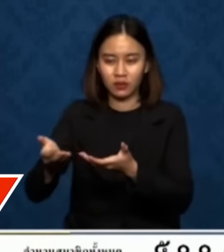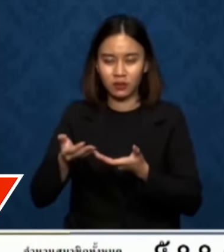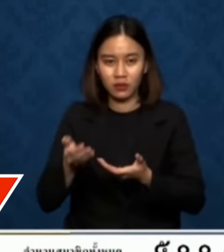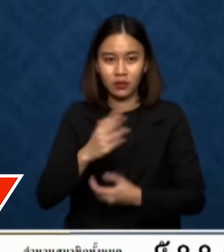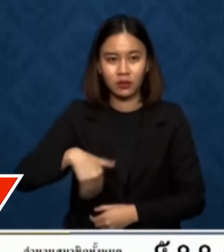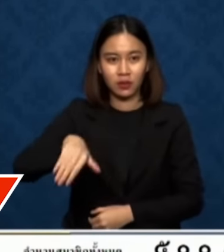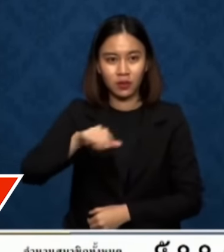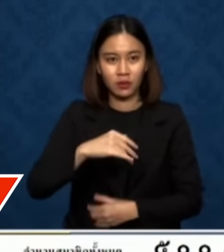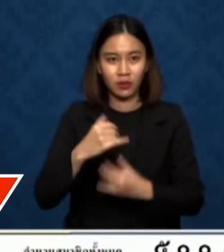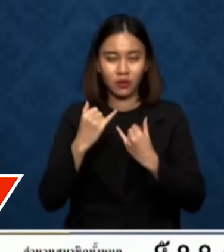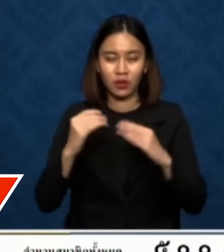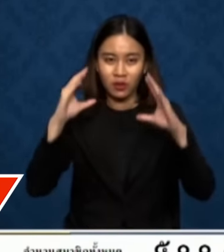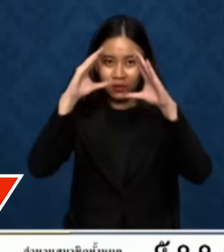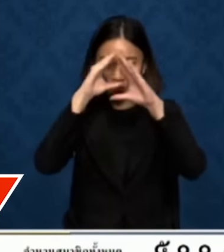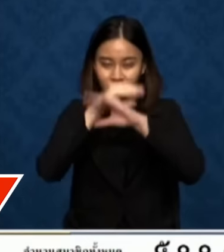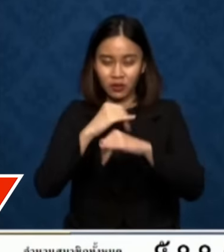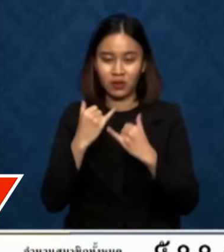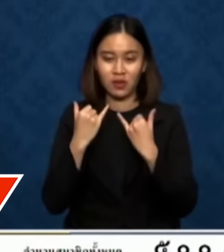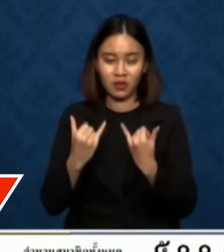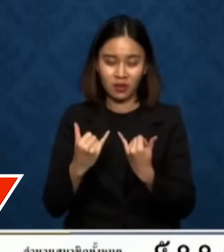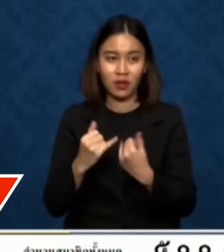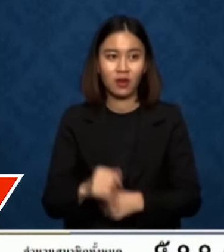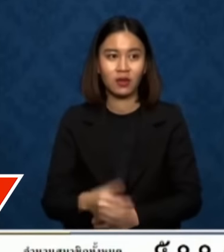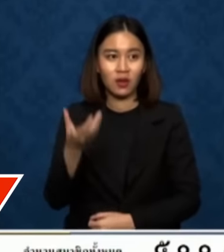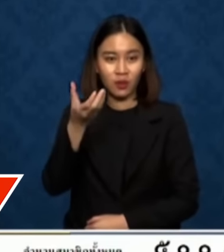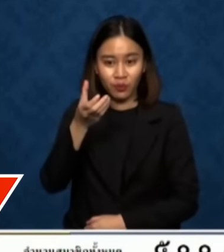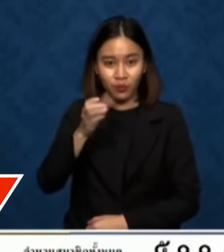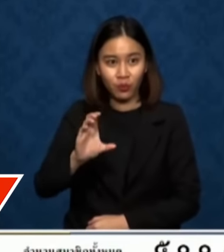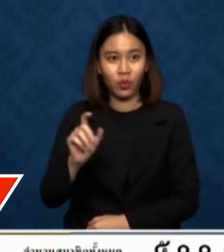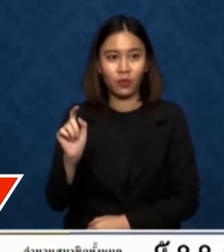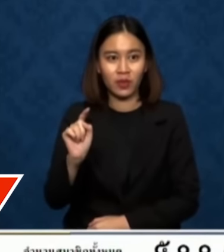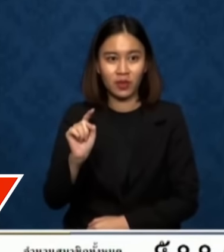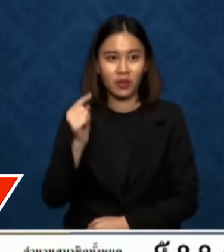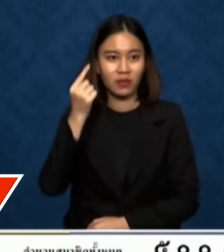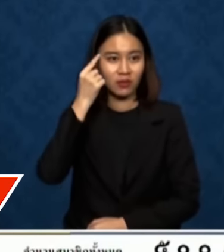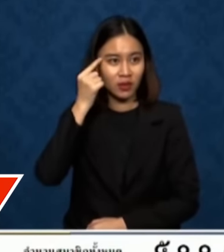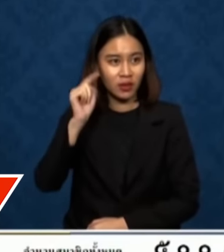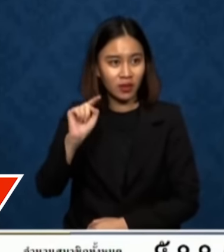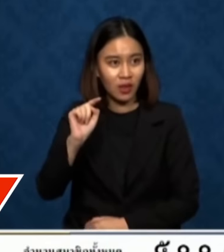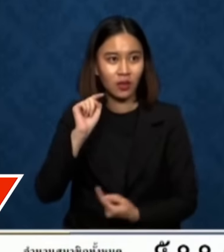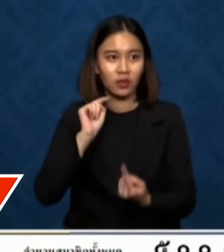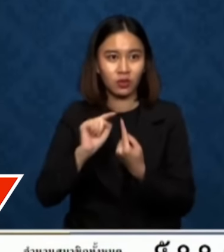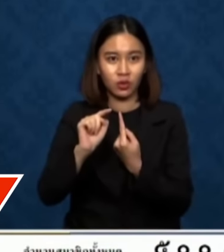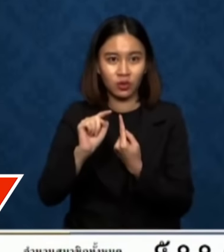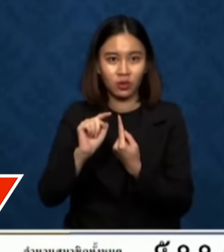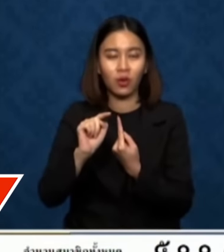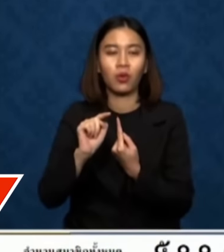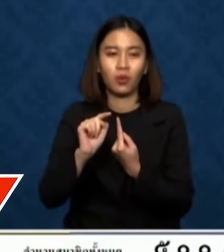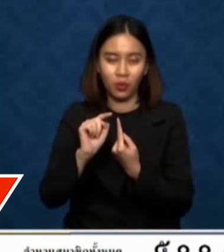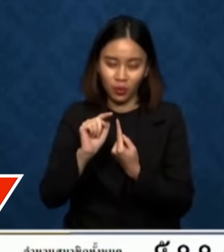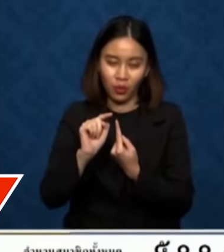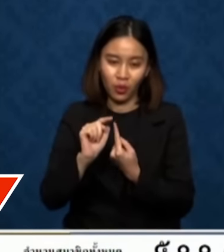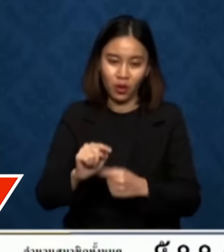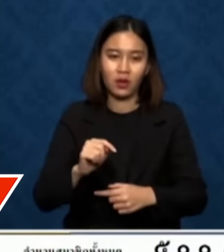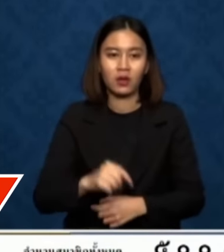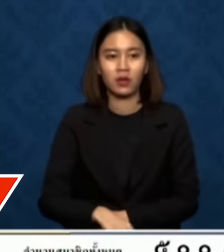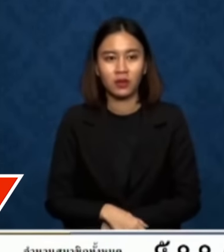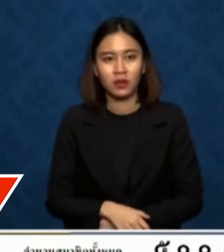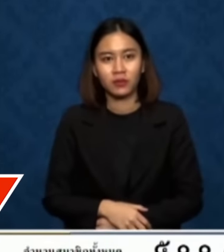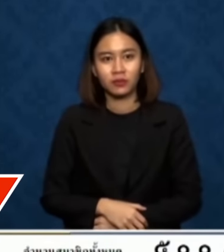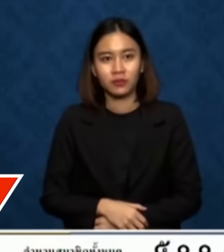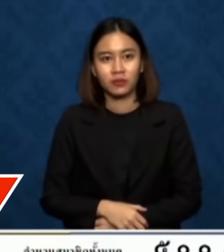ไฮไลท์ของค่ำคืนนี้นะคะโพสต์นี้เนี่ยดิฉันคิดว่าน่าจะเป็นการบรีฟคำด้วยคีย์เวิร์ดสำคั